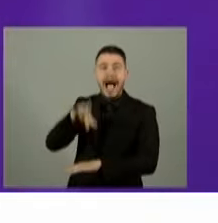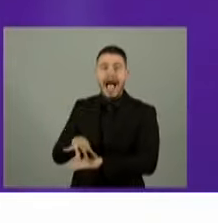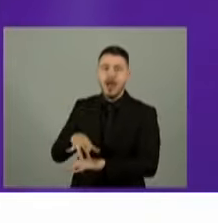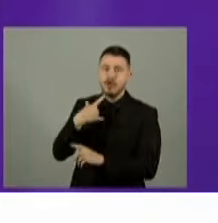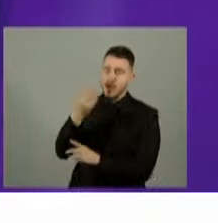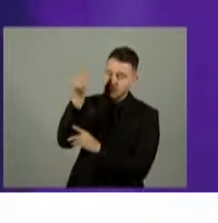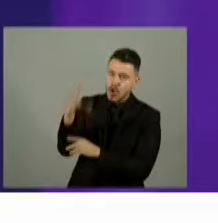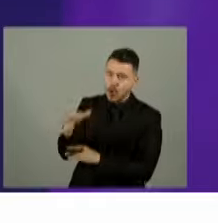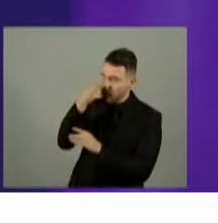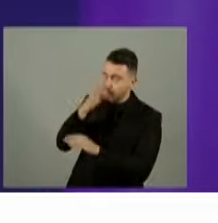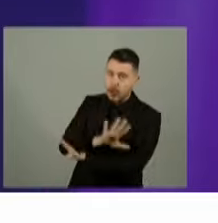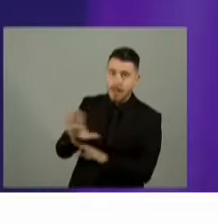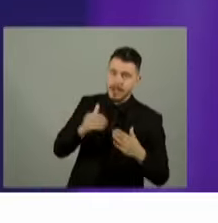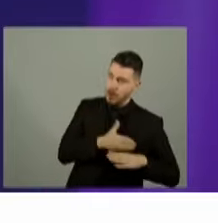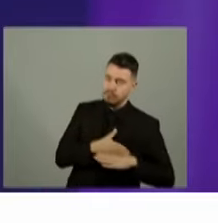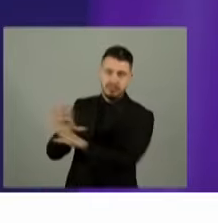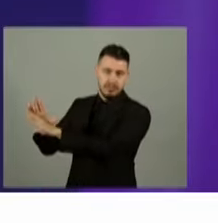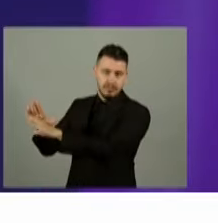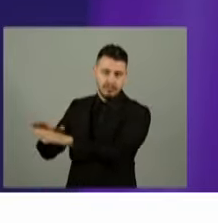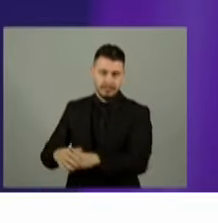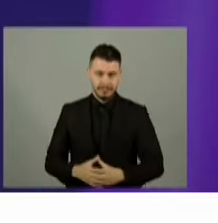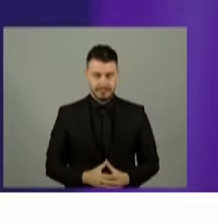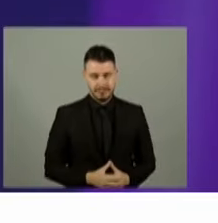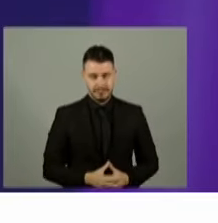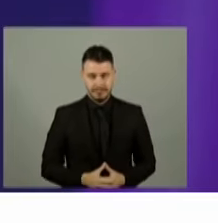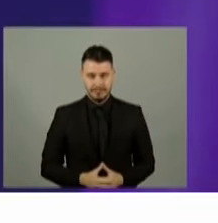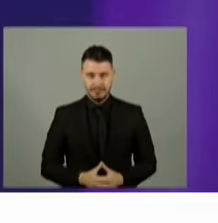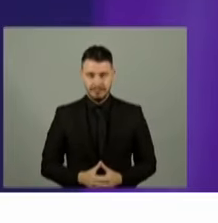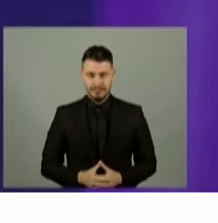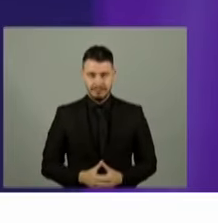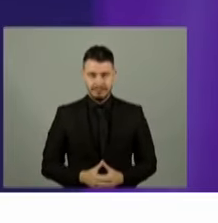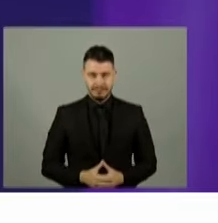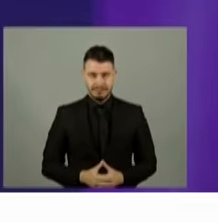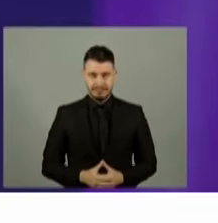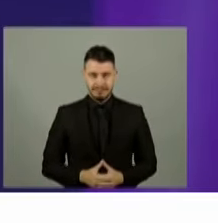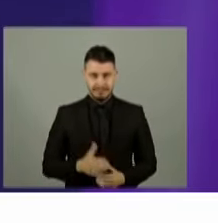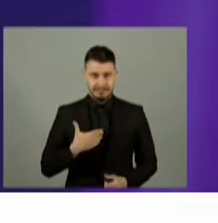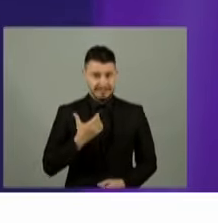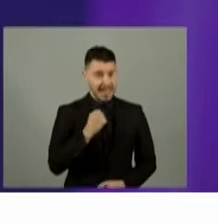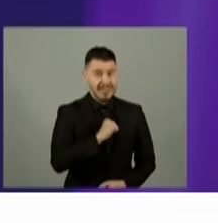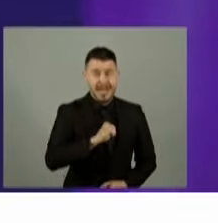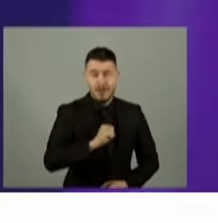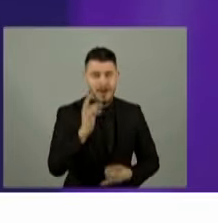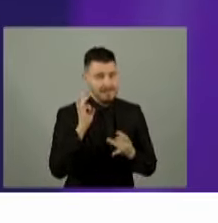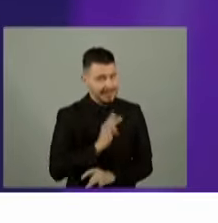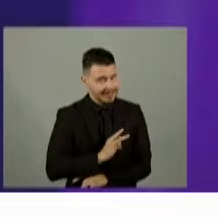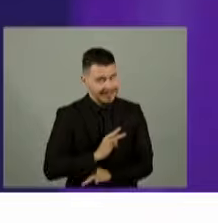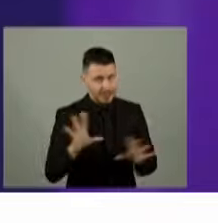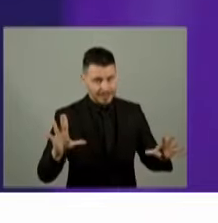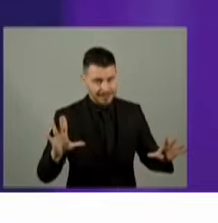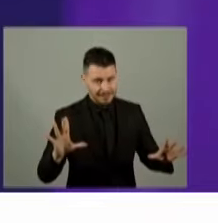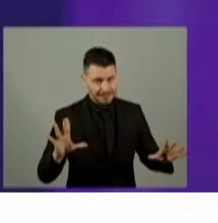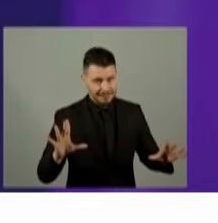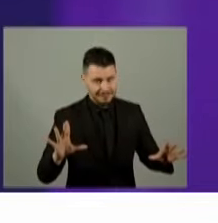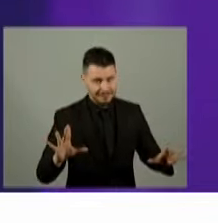είχε την ευθύνουσα αυτή πορεία που είχε. Άρα λοιπόν, ο ίδιος έχει όλα τα άλοθη με το μέρος του και το χρόνο. Και τη